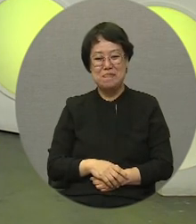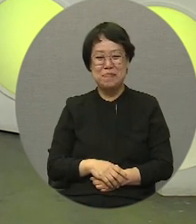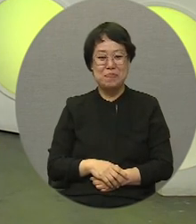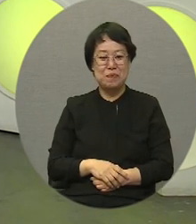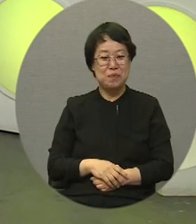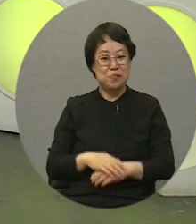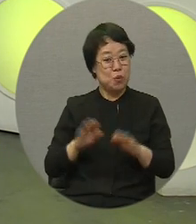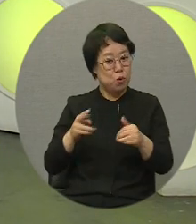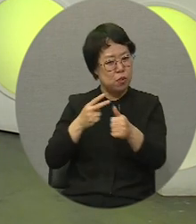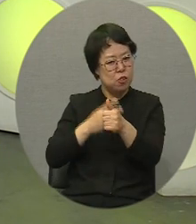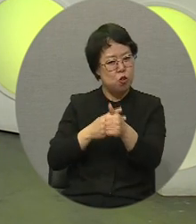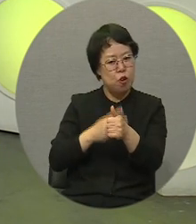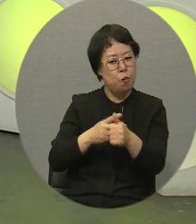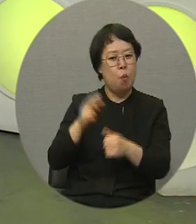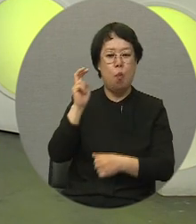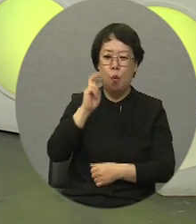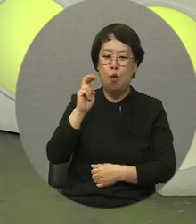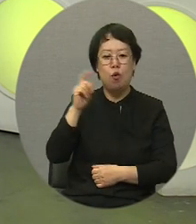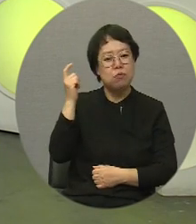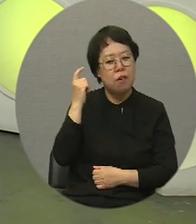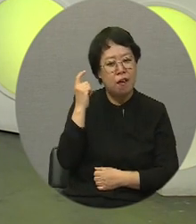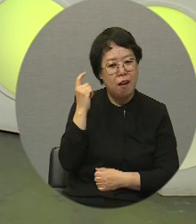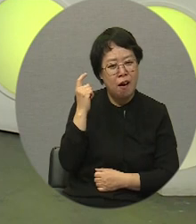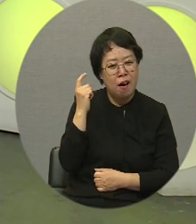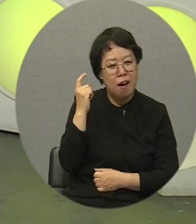근데 선생님 노래를 부르시는 동안